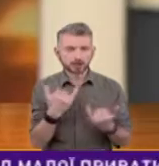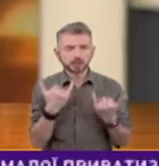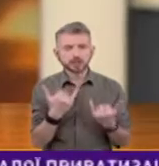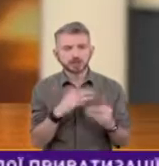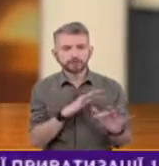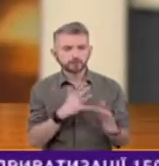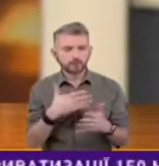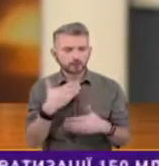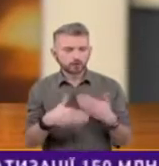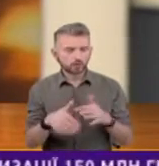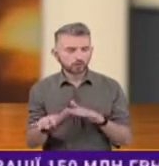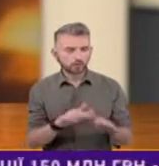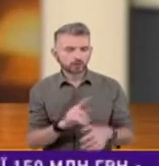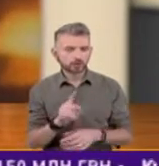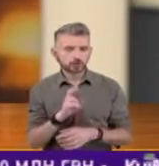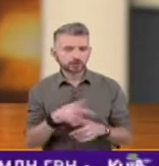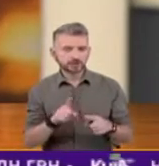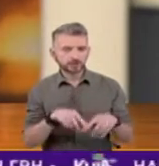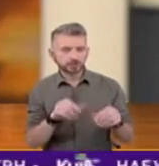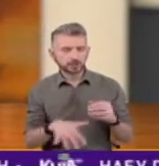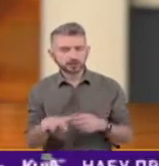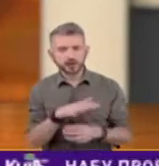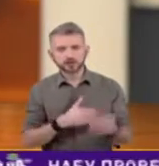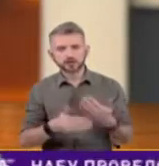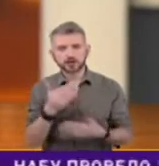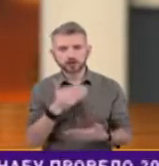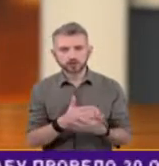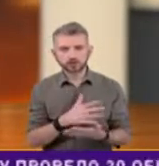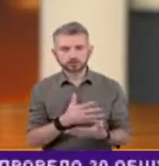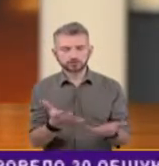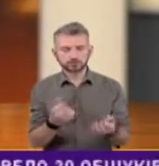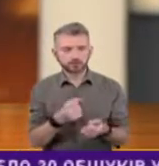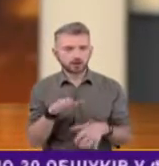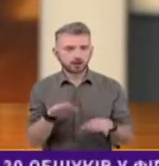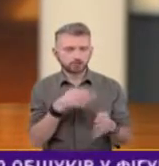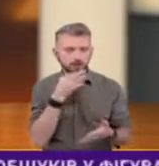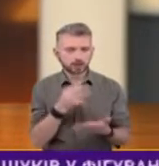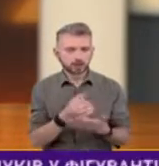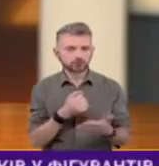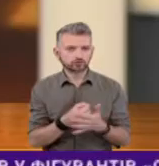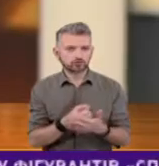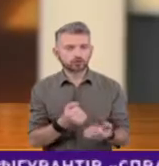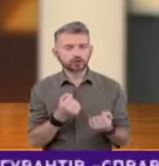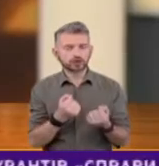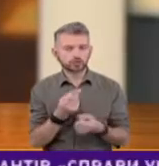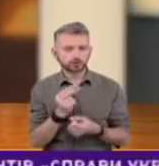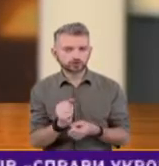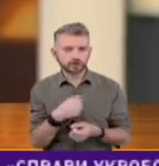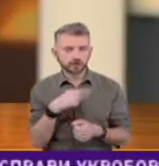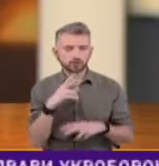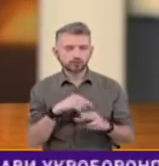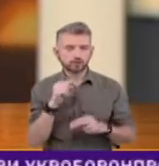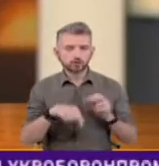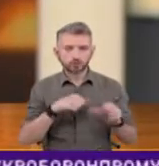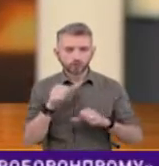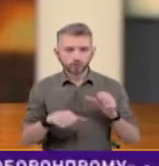якраз кроки про те, щоб ці земельні ділянки нарешті прийшли на баланс до утримувача. І я сподіваюся, цього